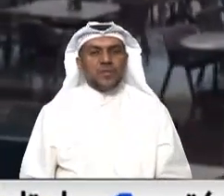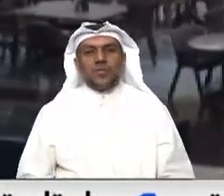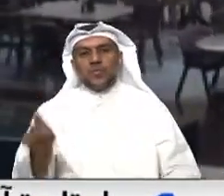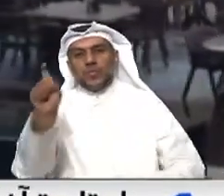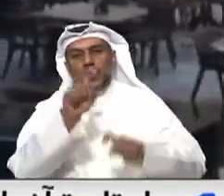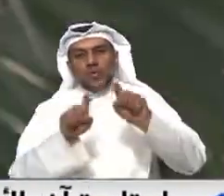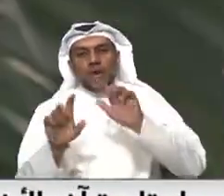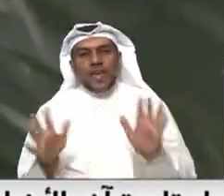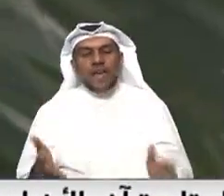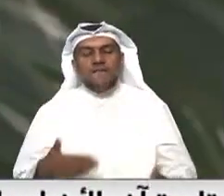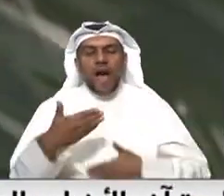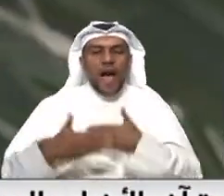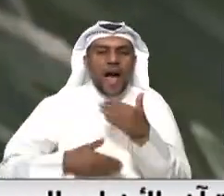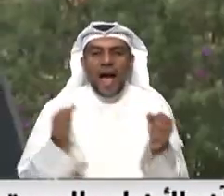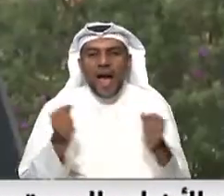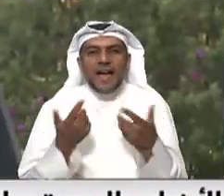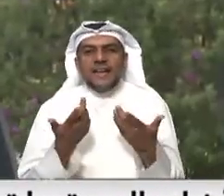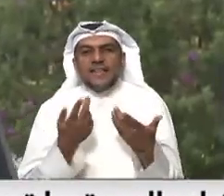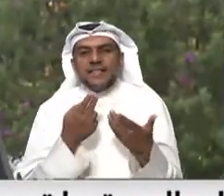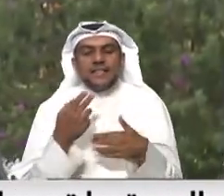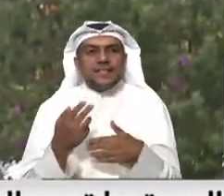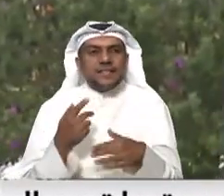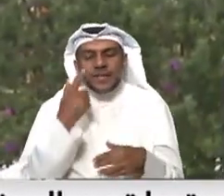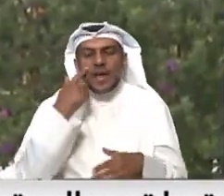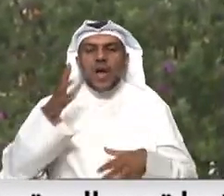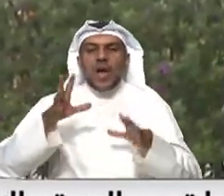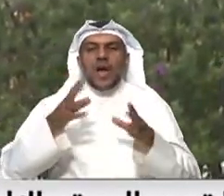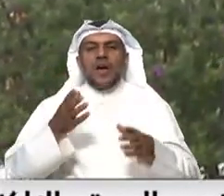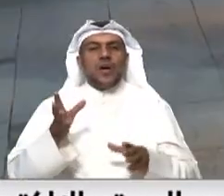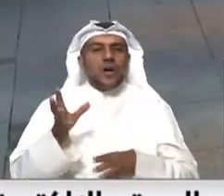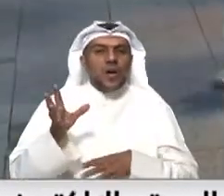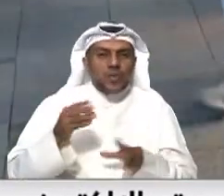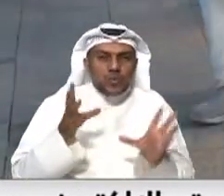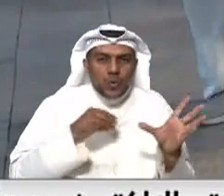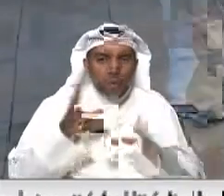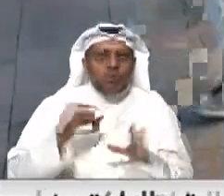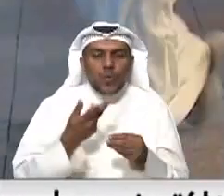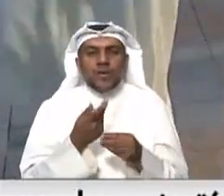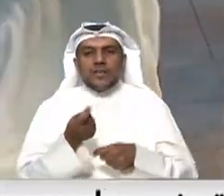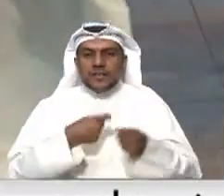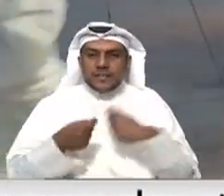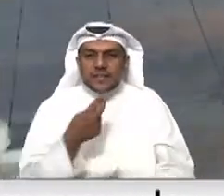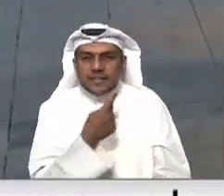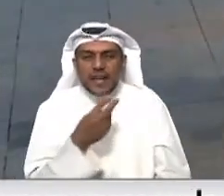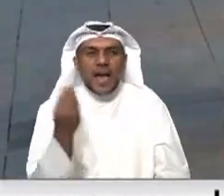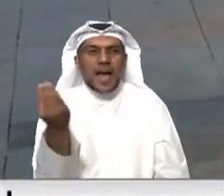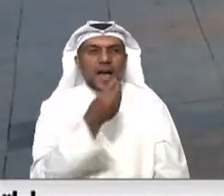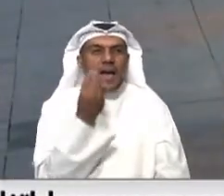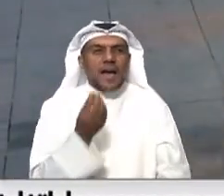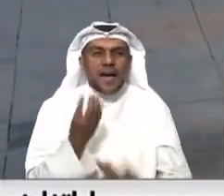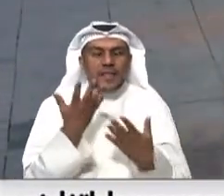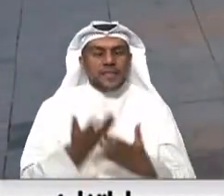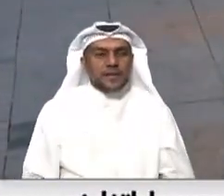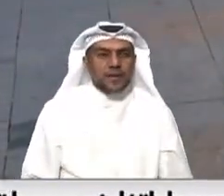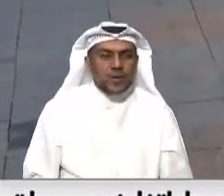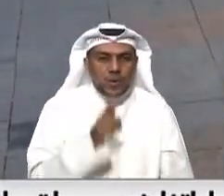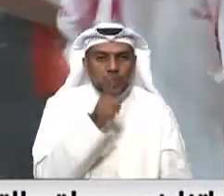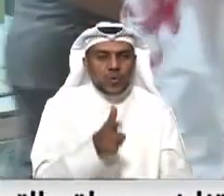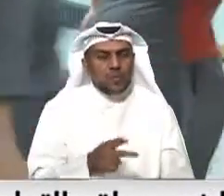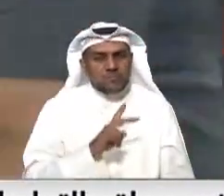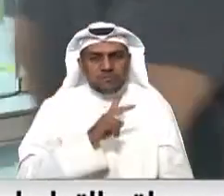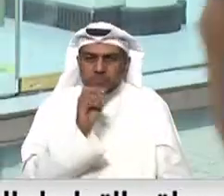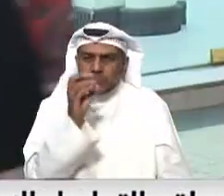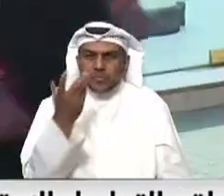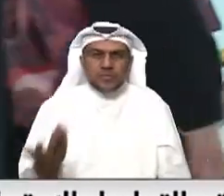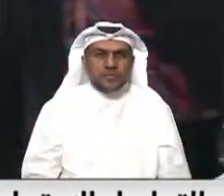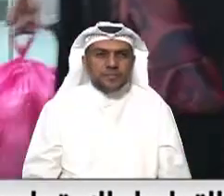سيقضي العيد في التردد على الأسواق والتنزه في الحدائق، في الأفينيوز، في 360، في الكوت، في وايد أشياء.